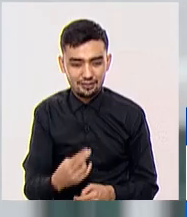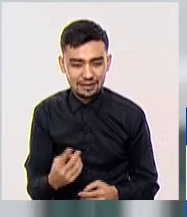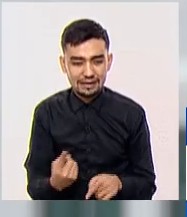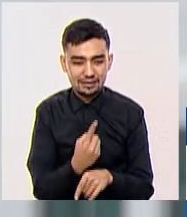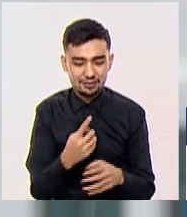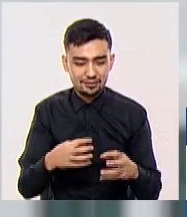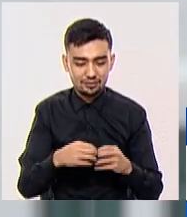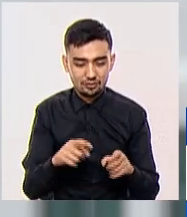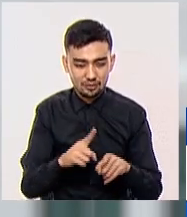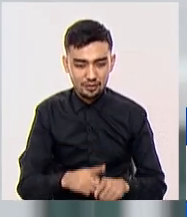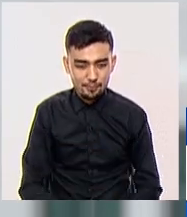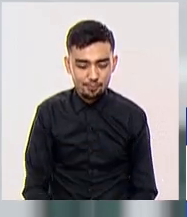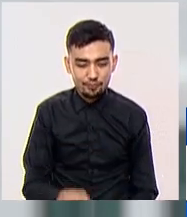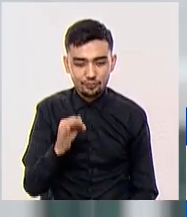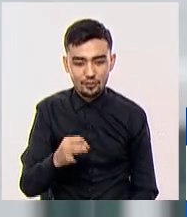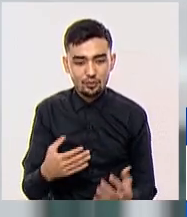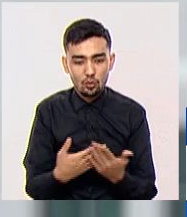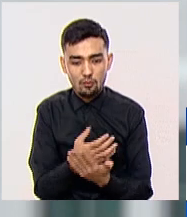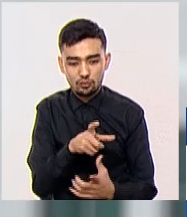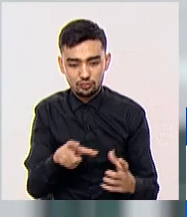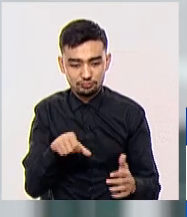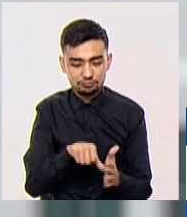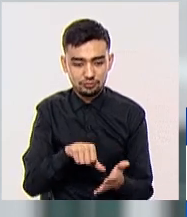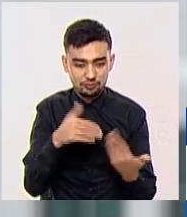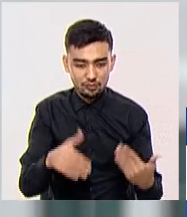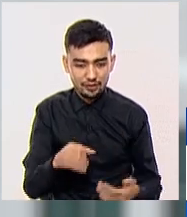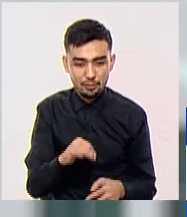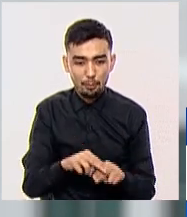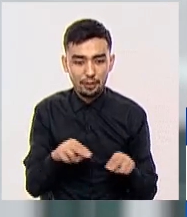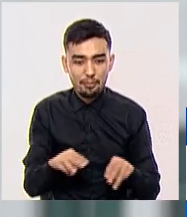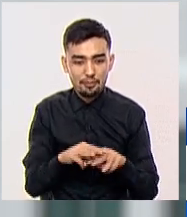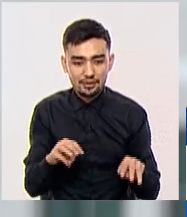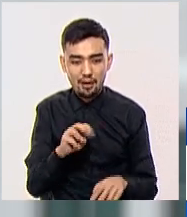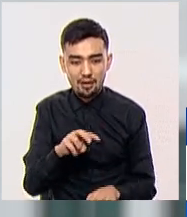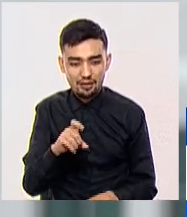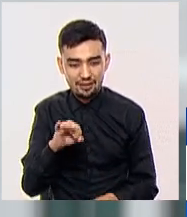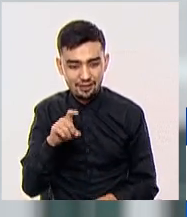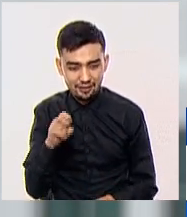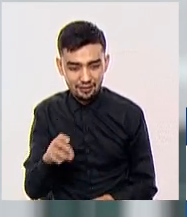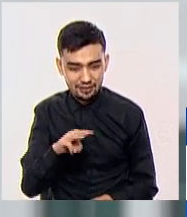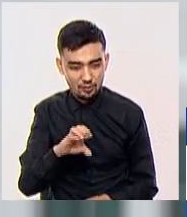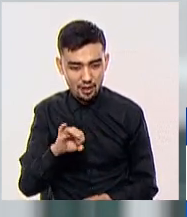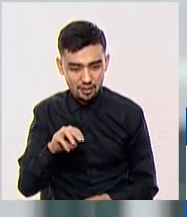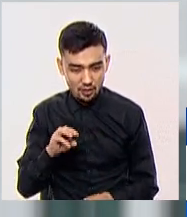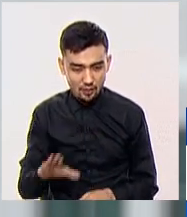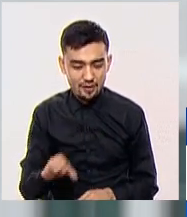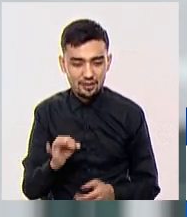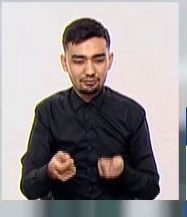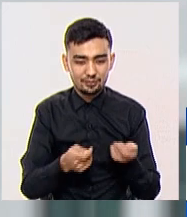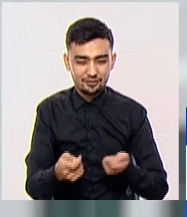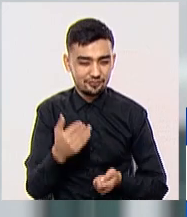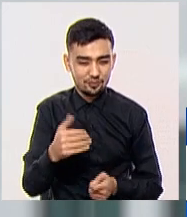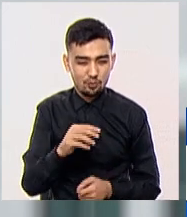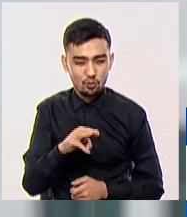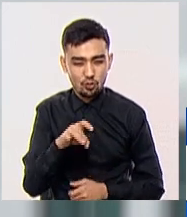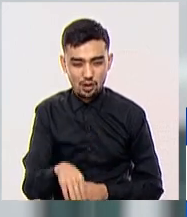единства. Политсовет пополнился новыми членами. В него вошли премьер-министр Алихан Смаилов, руководитель администрации президента Мурат